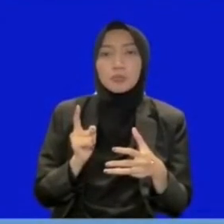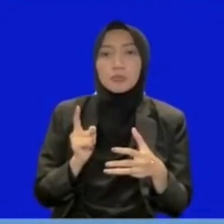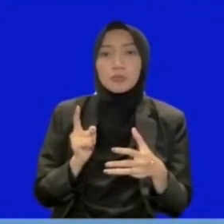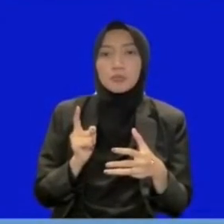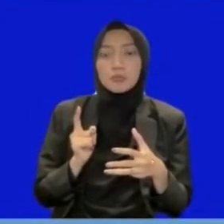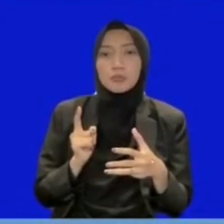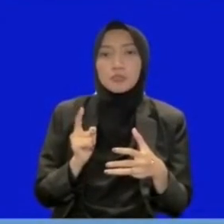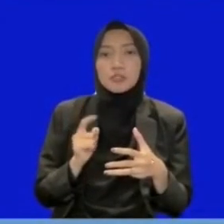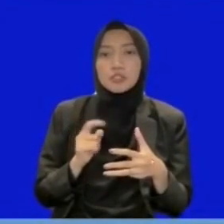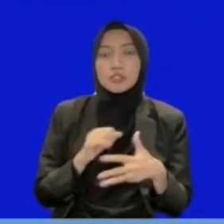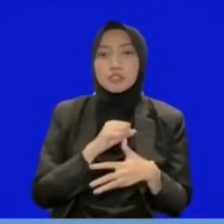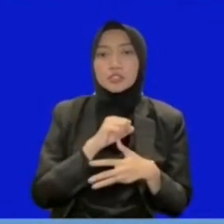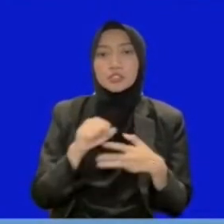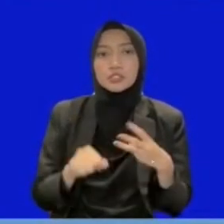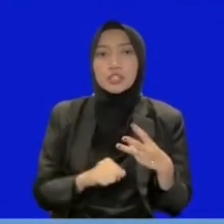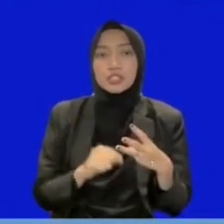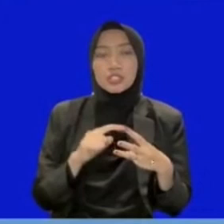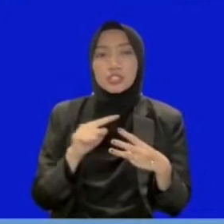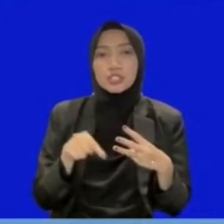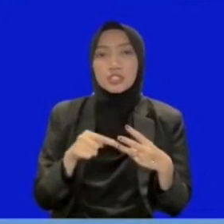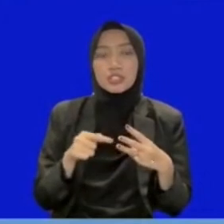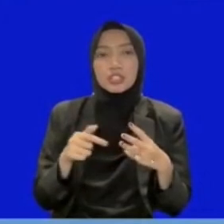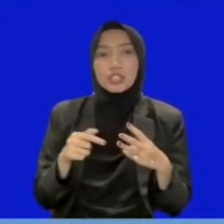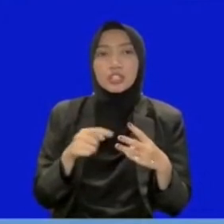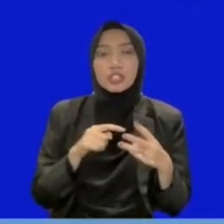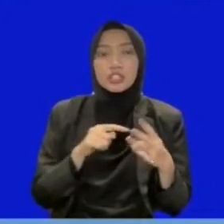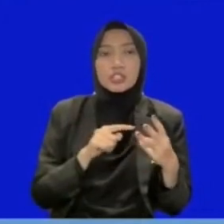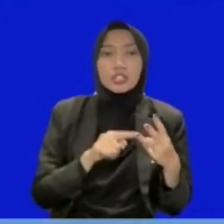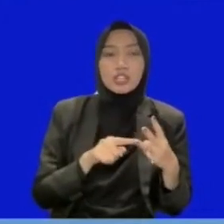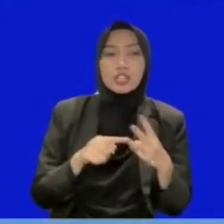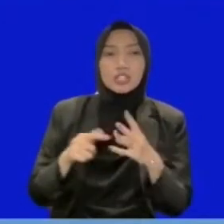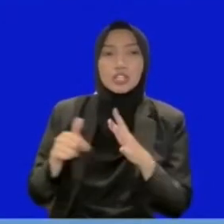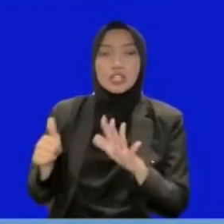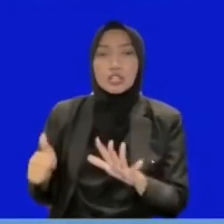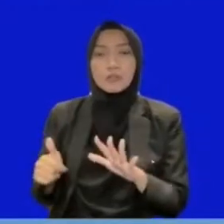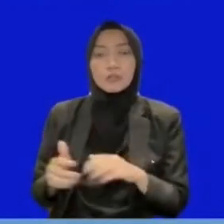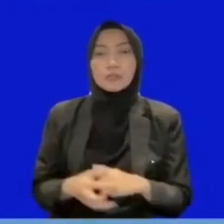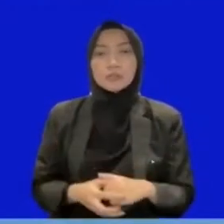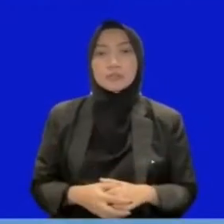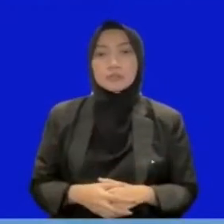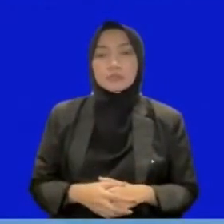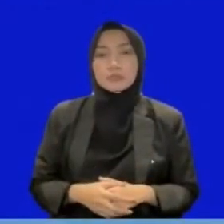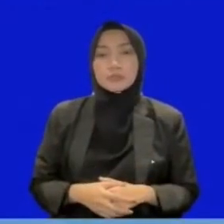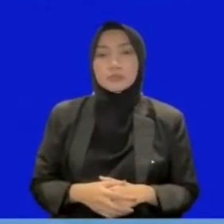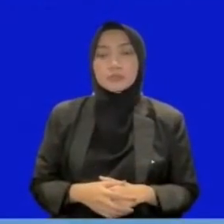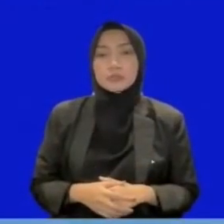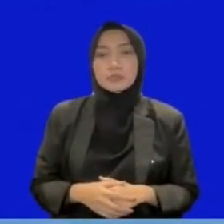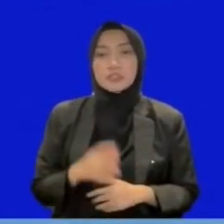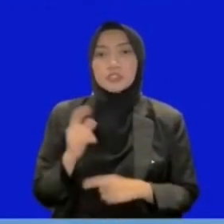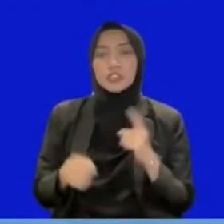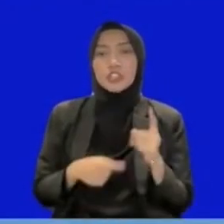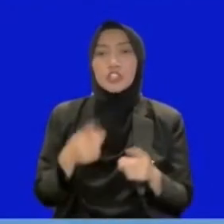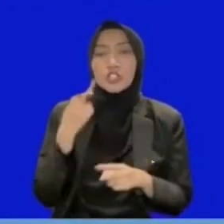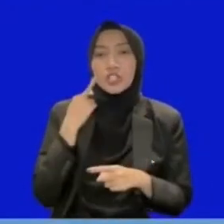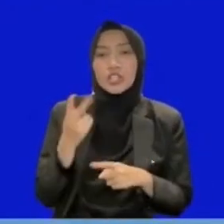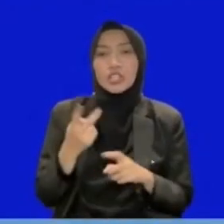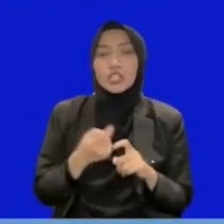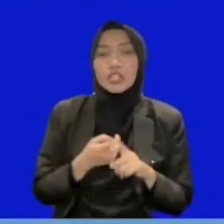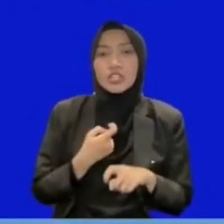memenuhi kriteria 3 dan 6 gitu. Jadi mungkin Bapak Ibu tadi kalau kita melihat